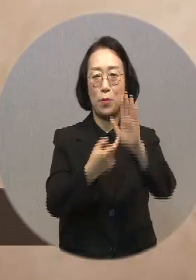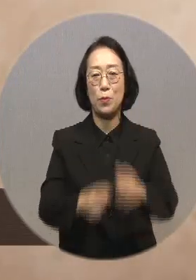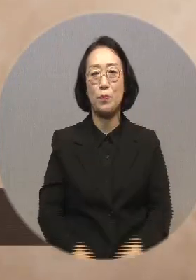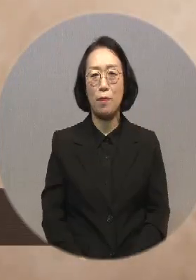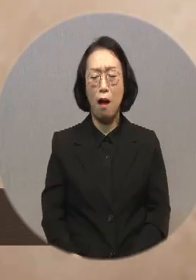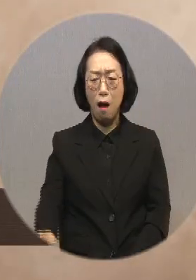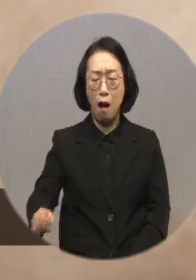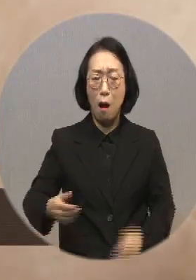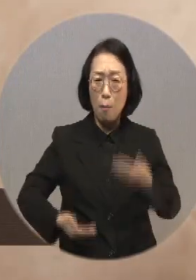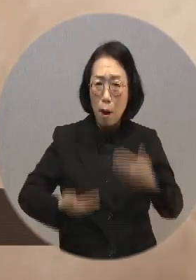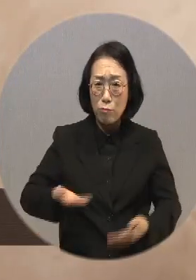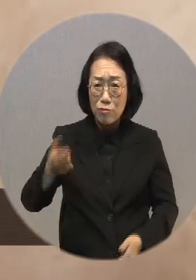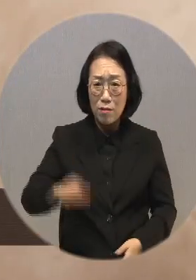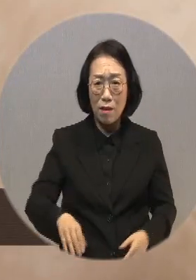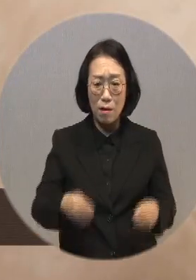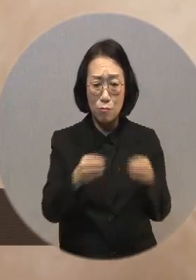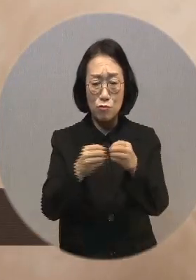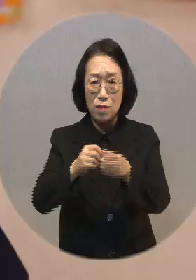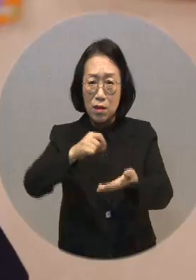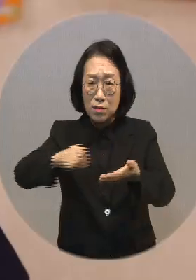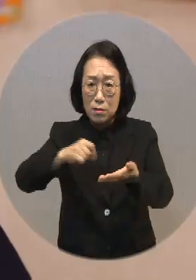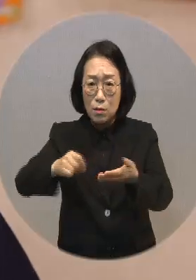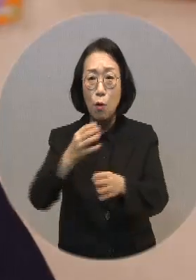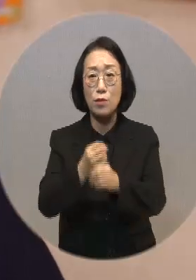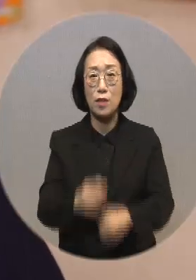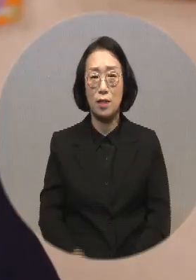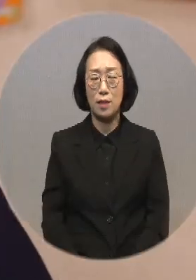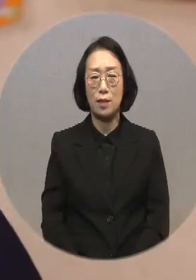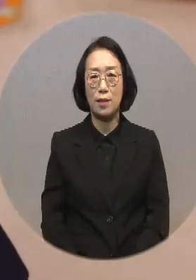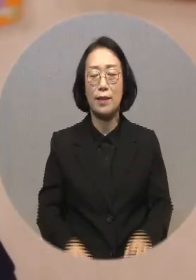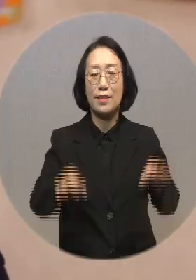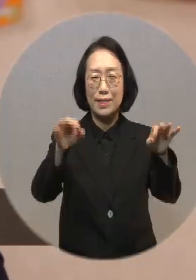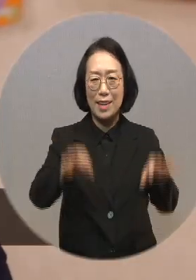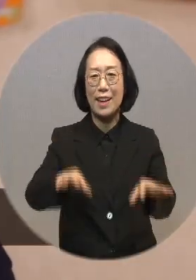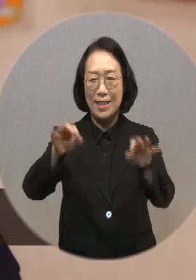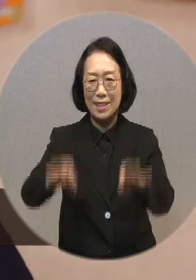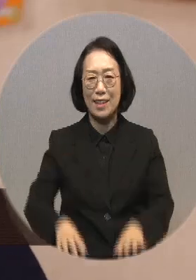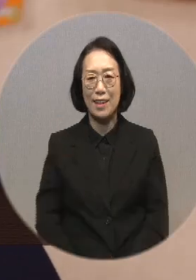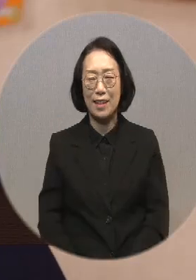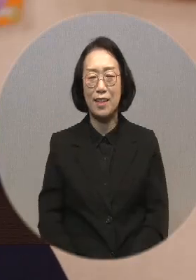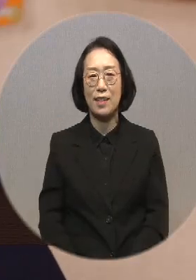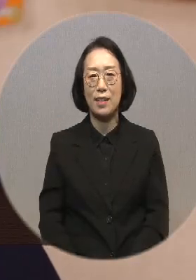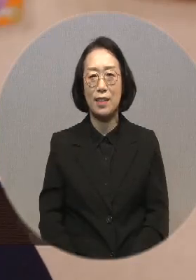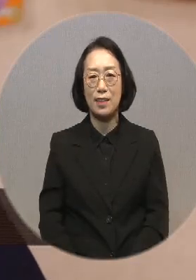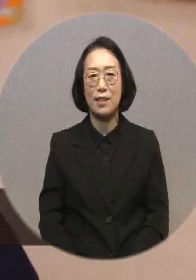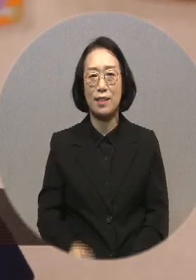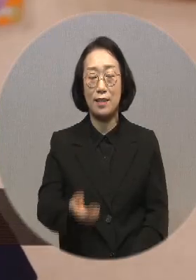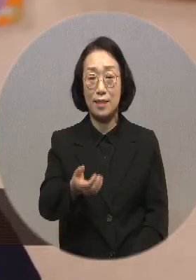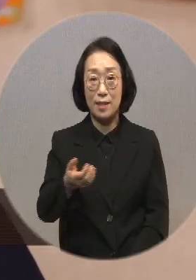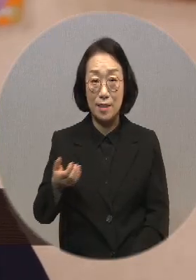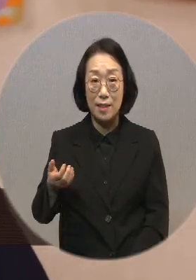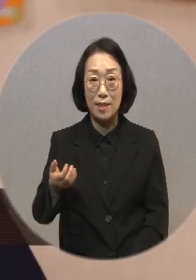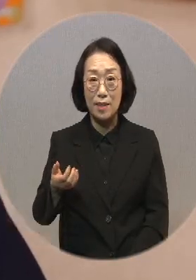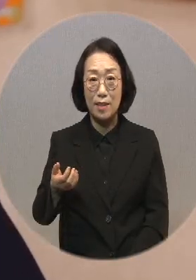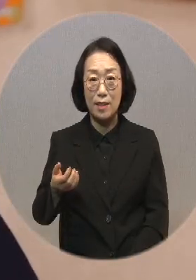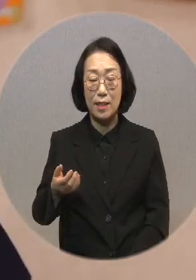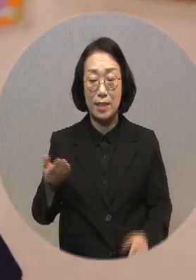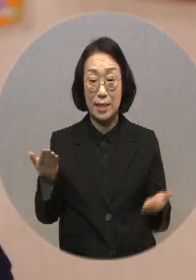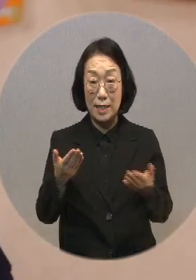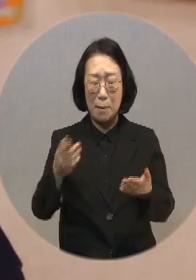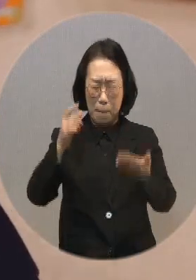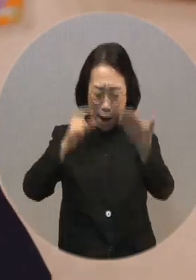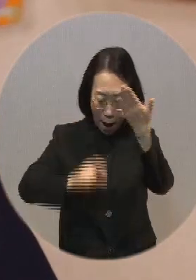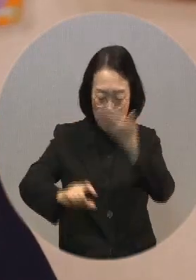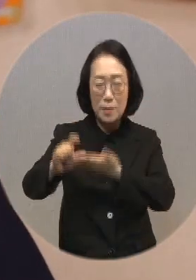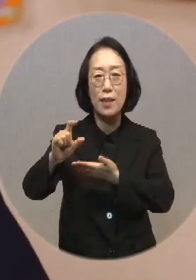의사 선생님이시면 언제 글을 쓰시나요? 이제 틈날 때 써야죠. 오늘도 지금 촬영 2시간 전에 퇴근하고 밤새는